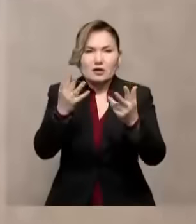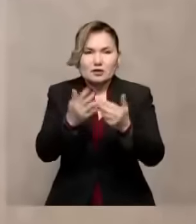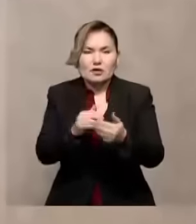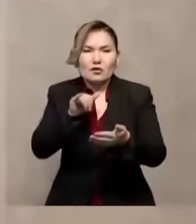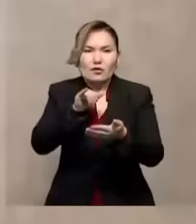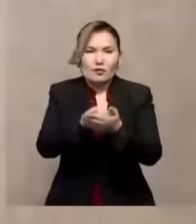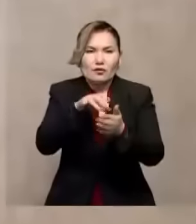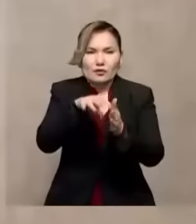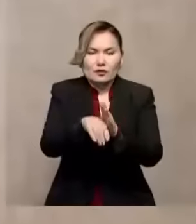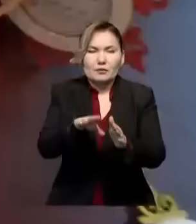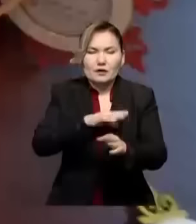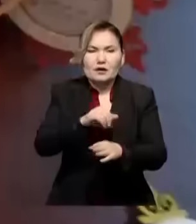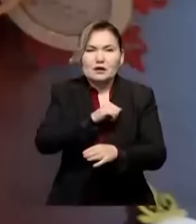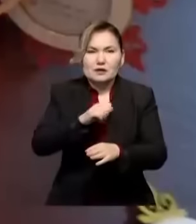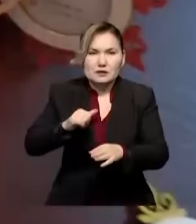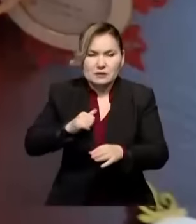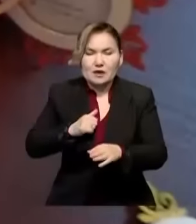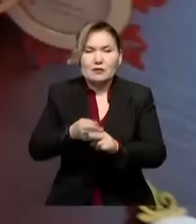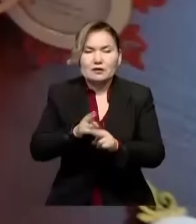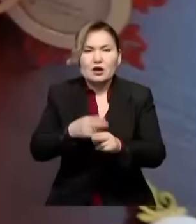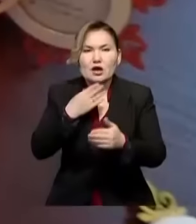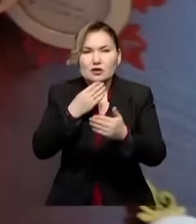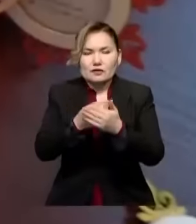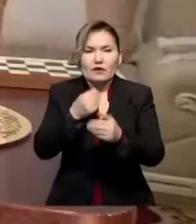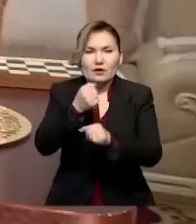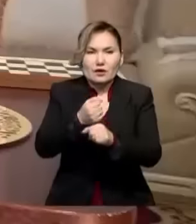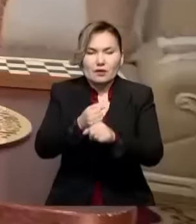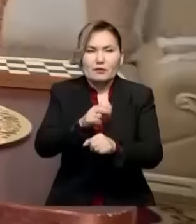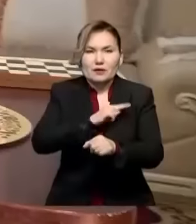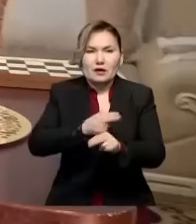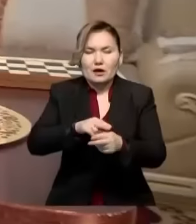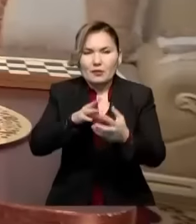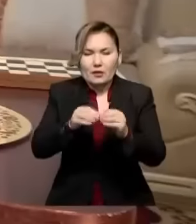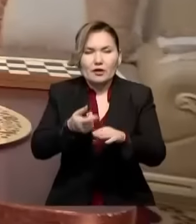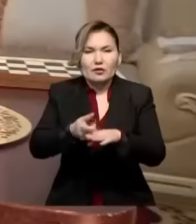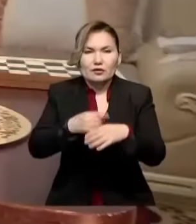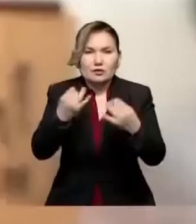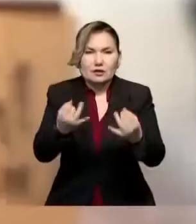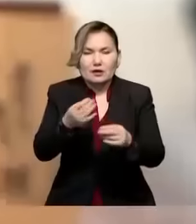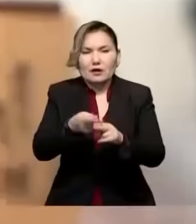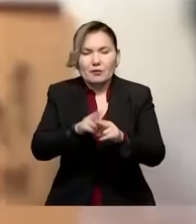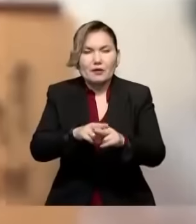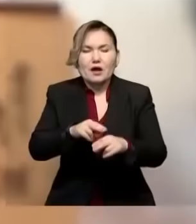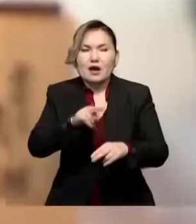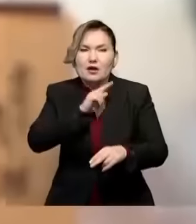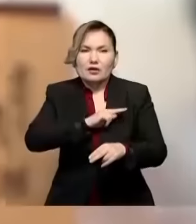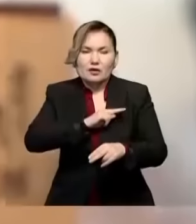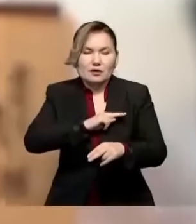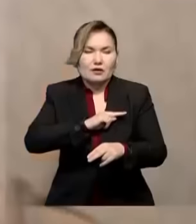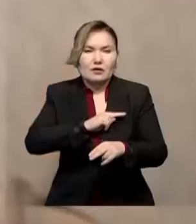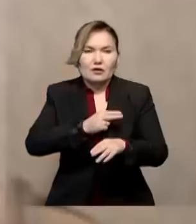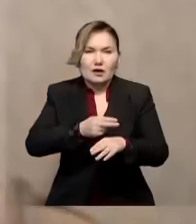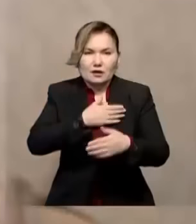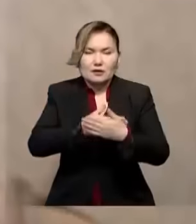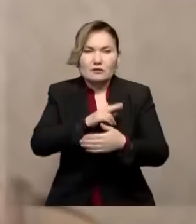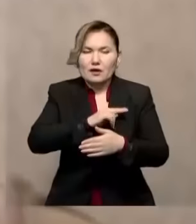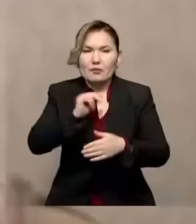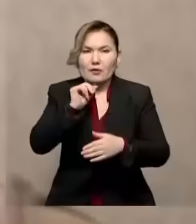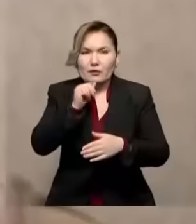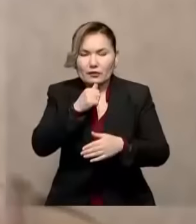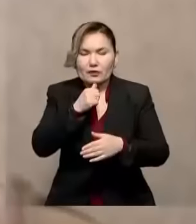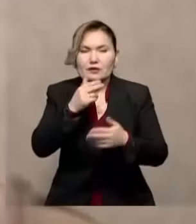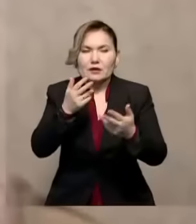қор несінде, өзінің бөлмесінде жатып істеген басында кішкене қолы станокпен. Ерінбейді балам. Бұны